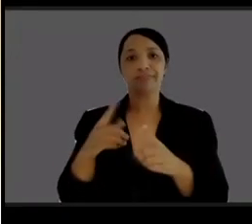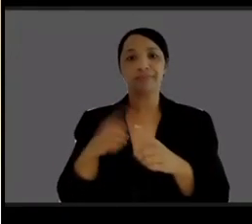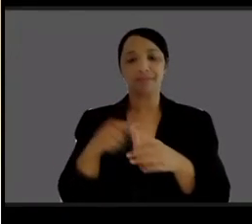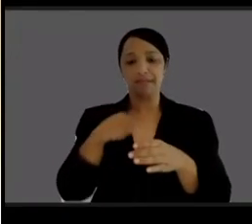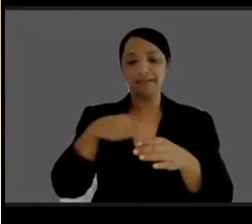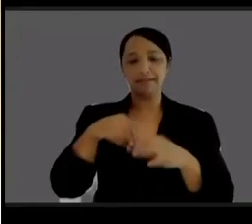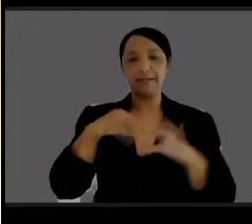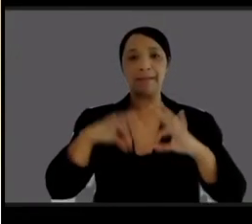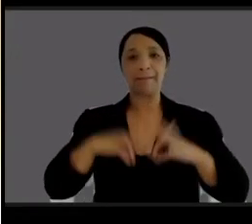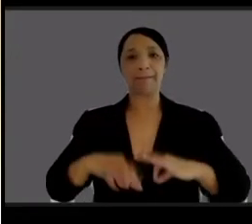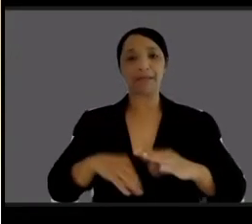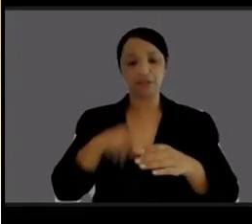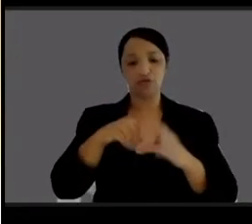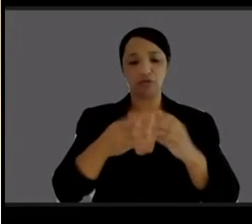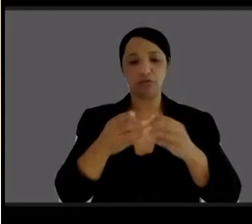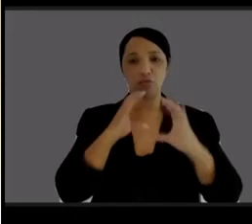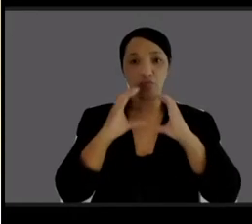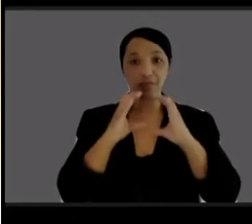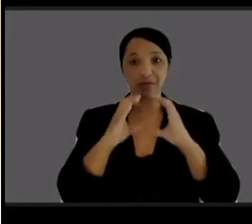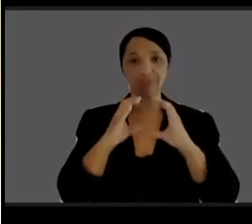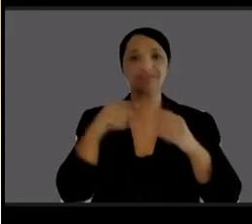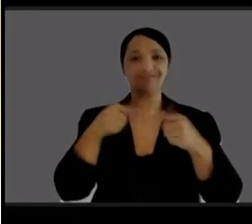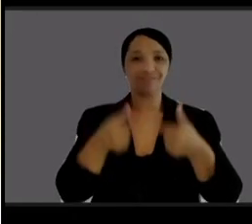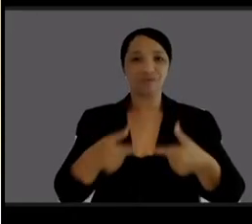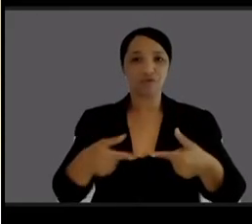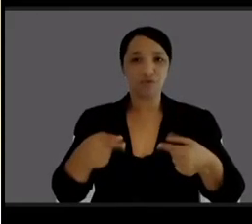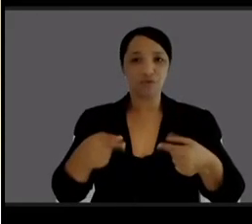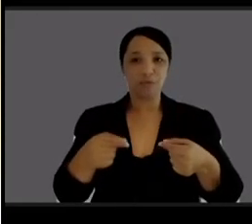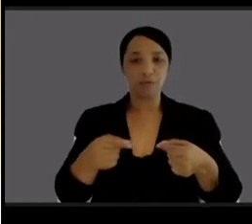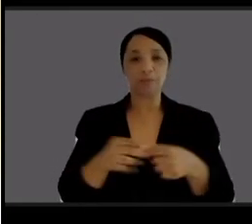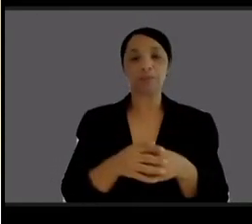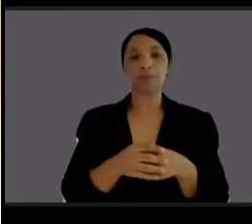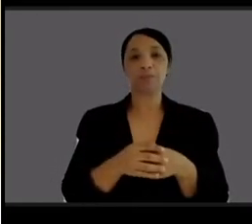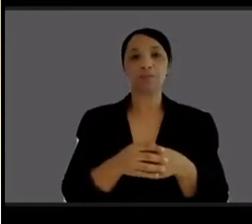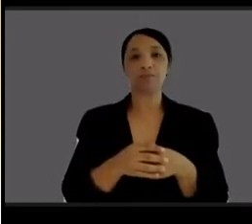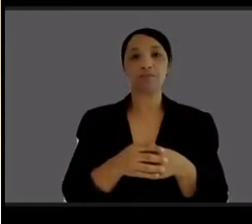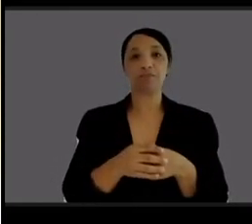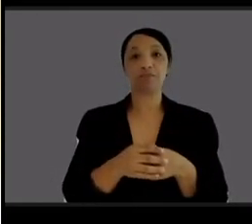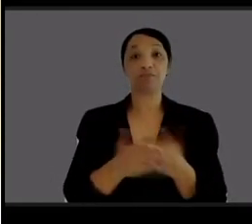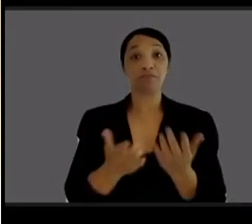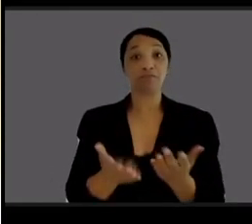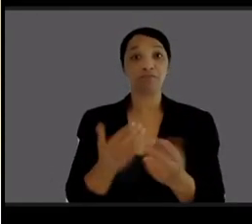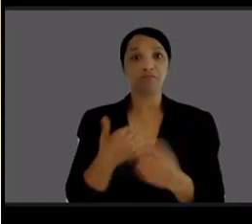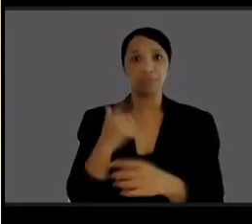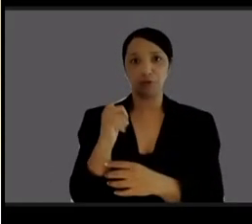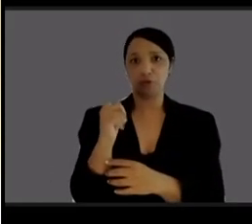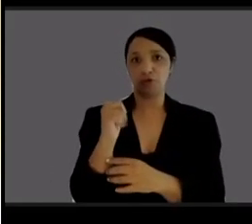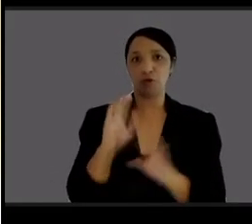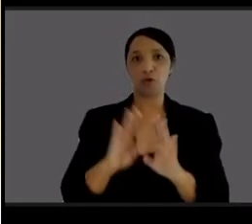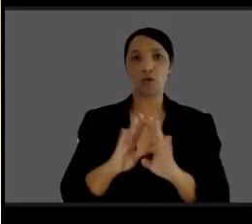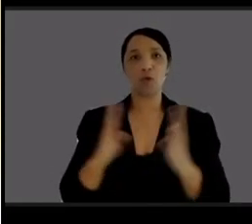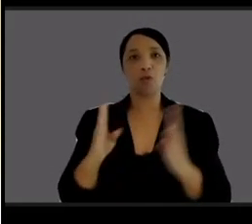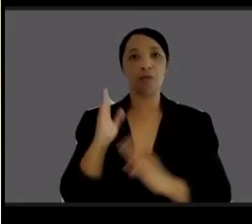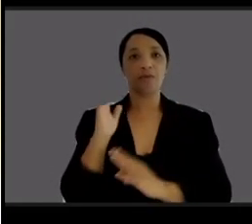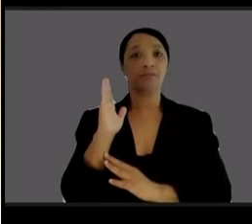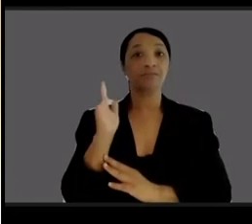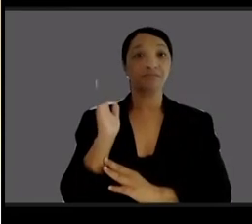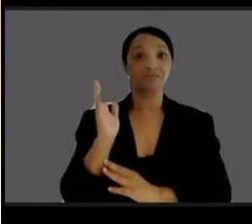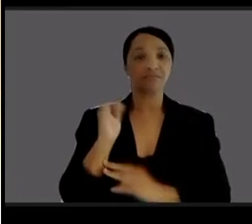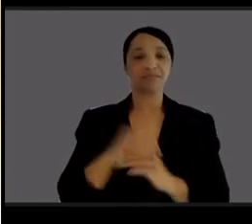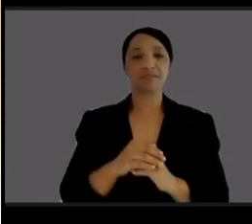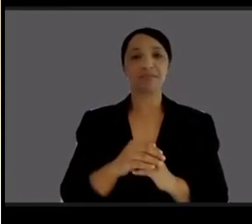et organisé par le ministère de l'Intérieur et des Communications du Japon. Je voudrais maintenant commencer la cérémonie d'ouverture. Tout